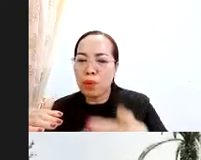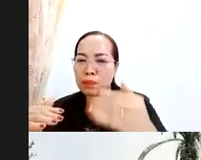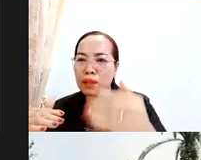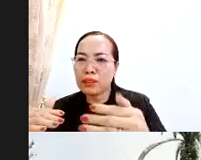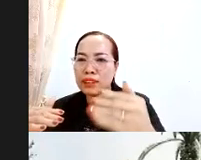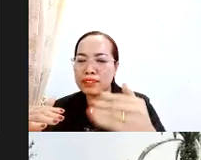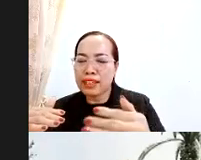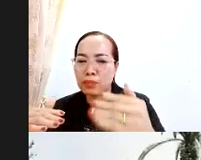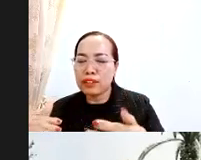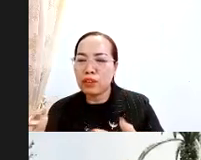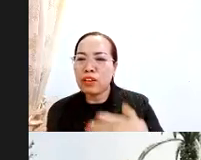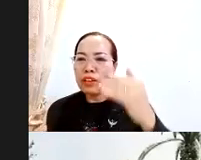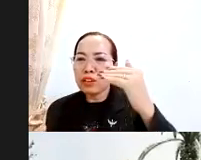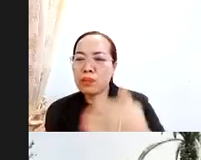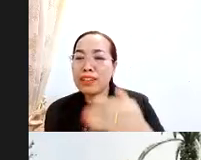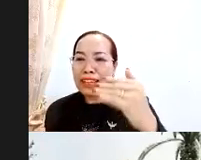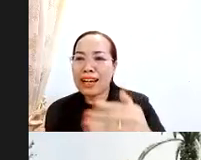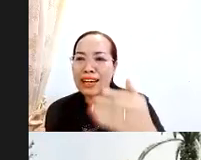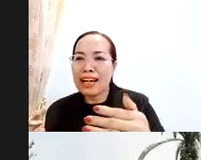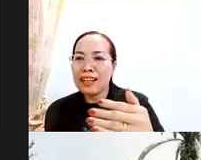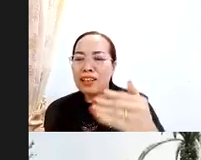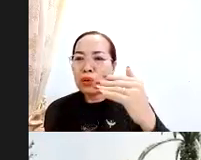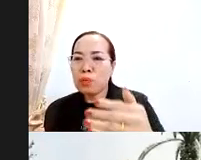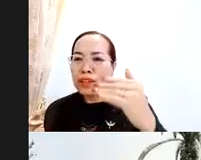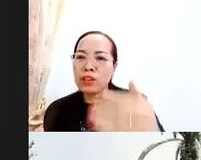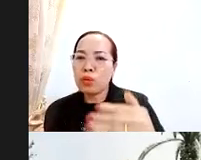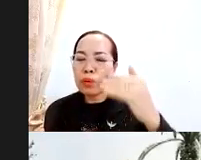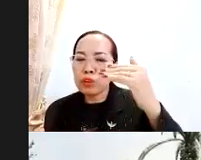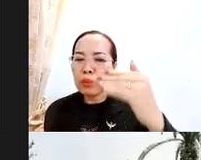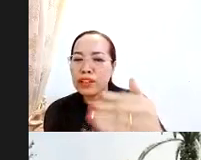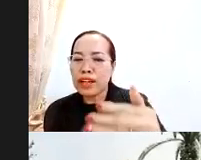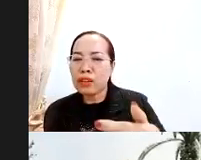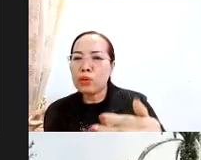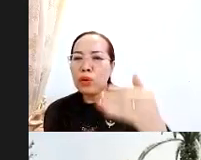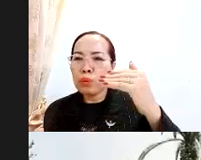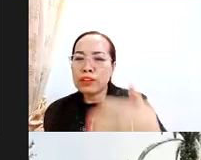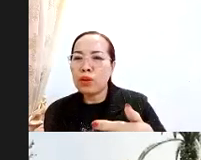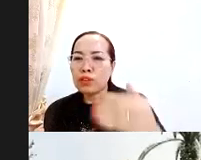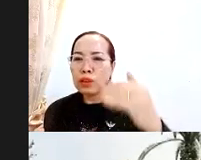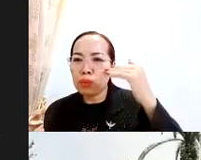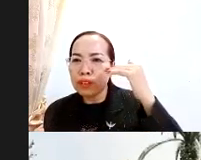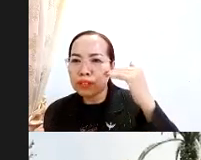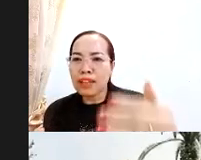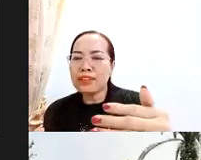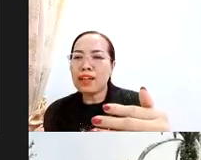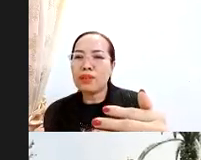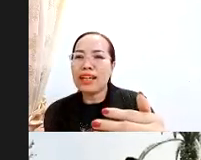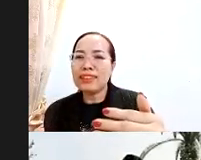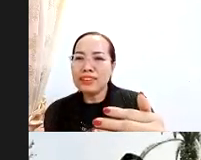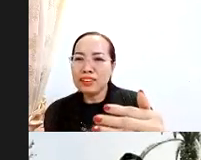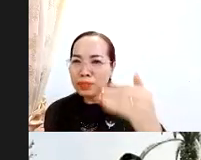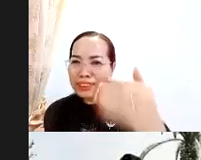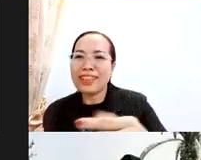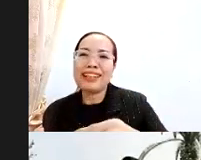prop one đào sắp tà sven yul twers hạc ca room cut room cố to mùi đai cố win clung to mùi tàu đào cố